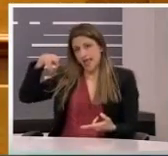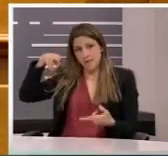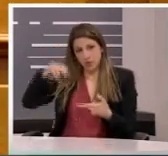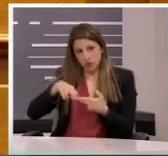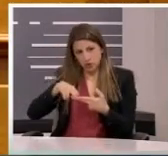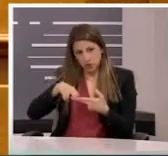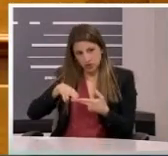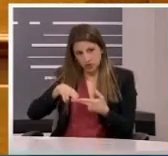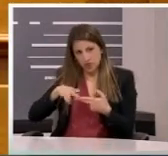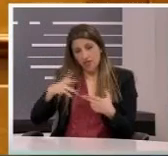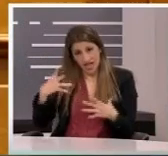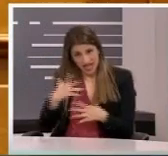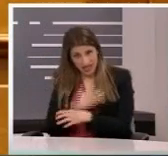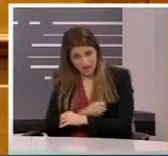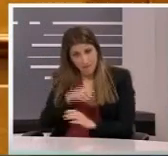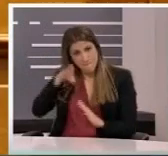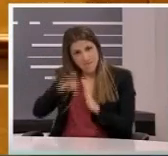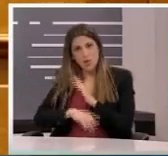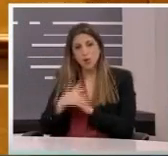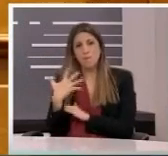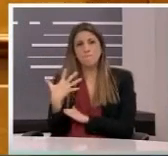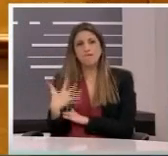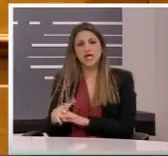ότι θα είχε επιτευχθεί είναι μικρότερη των